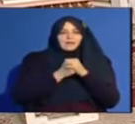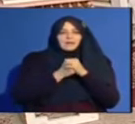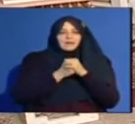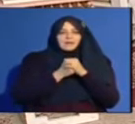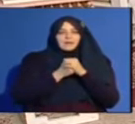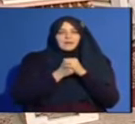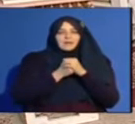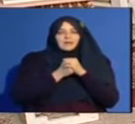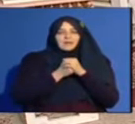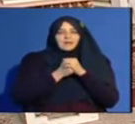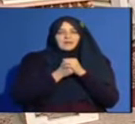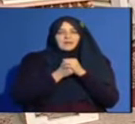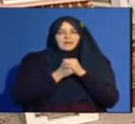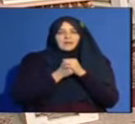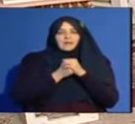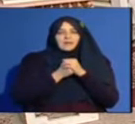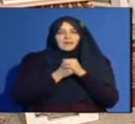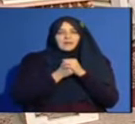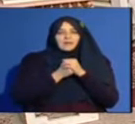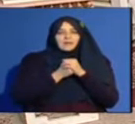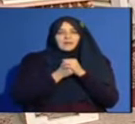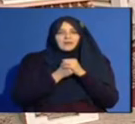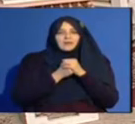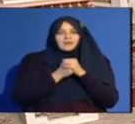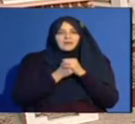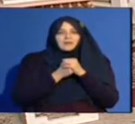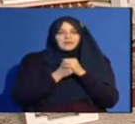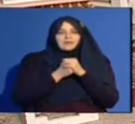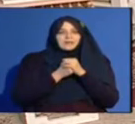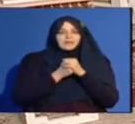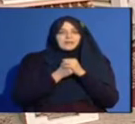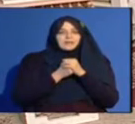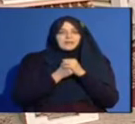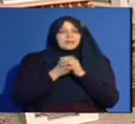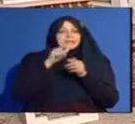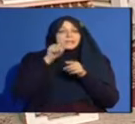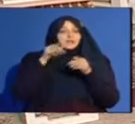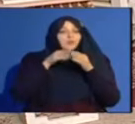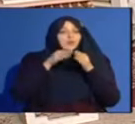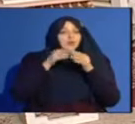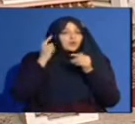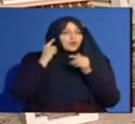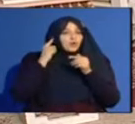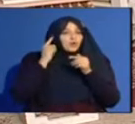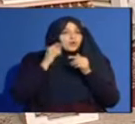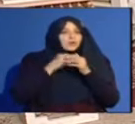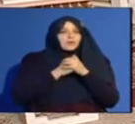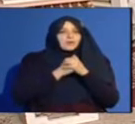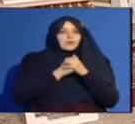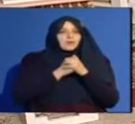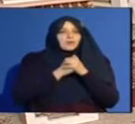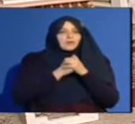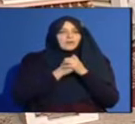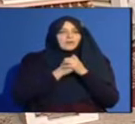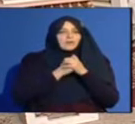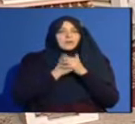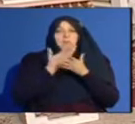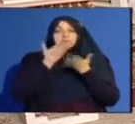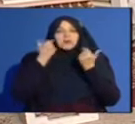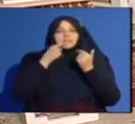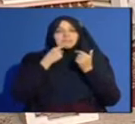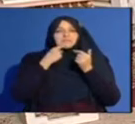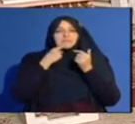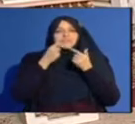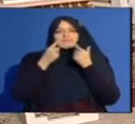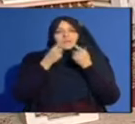سمحي لي أختي، عندي وي. زكية هل أنت معنا؟ عيشك. لست أدري إذا كان